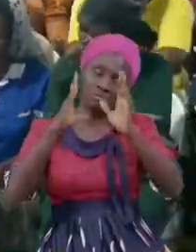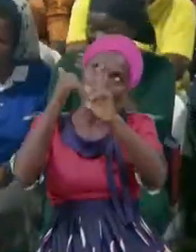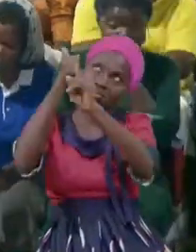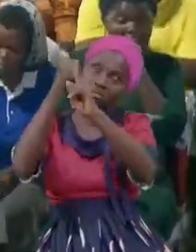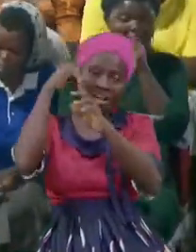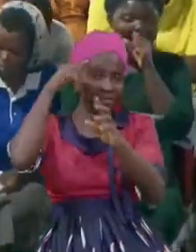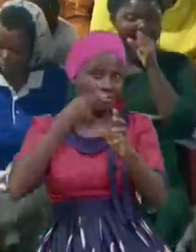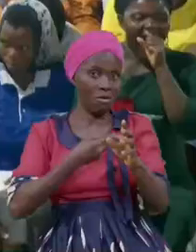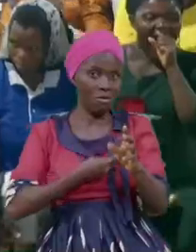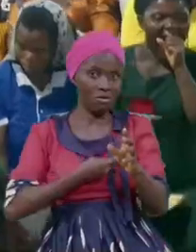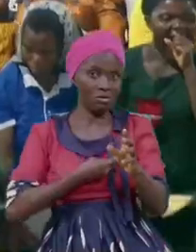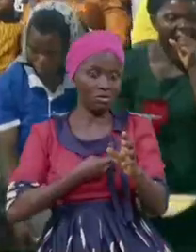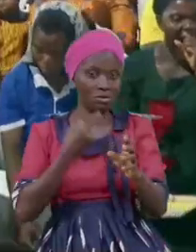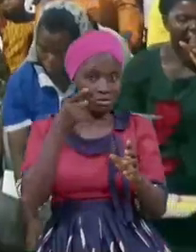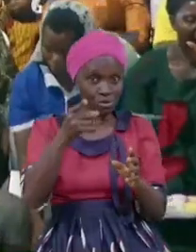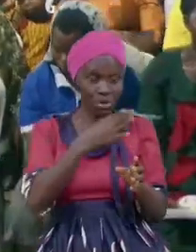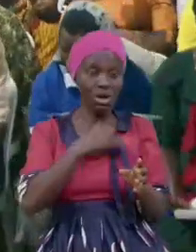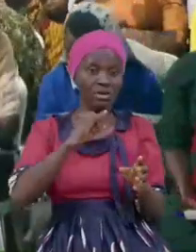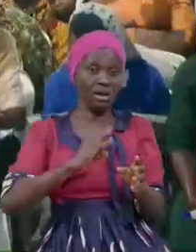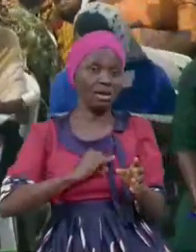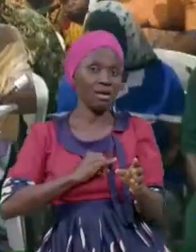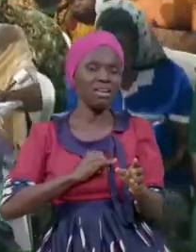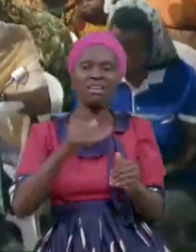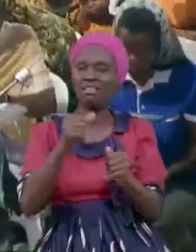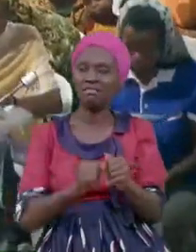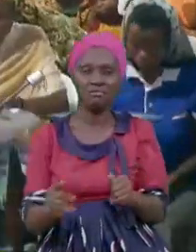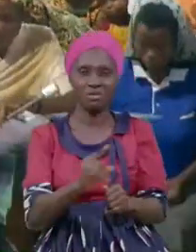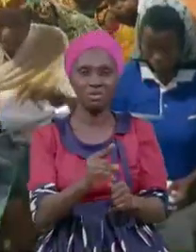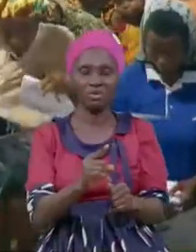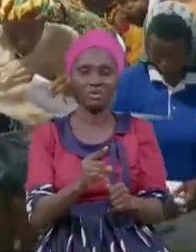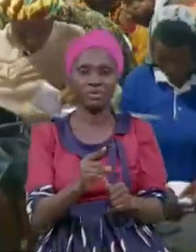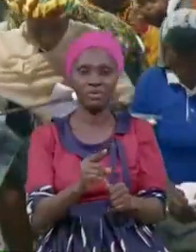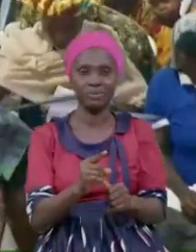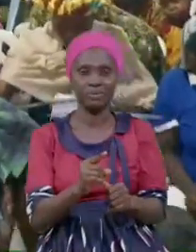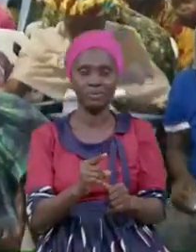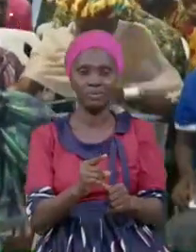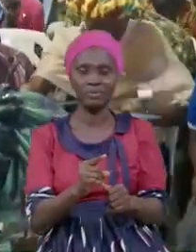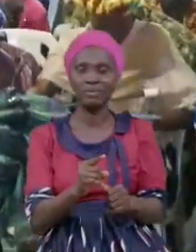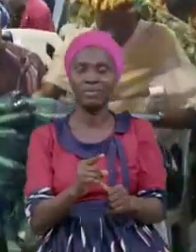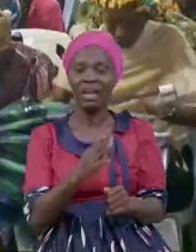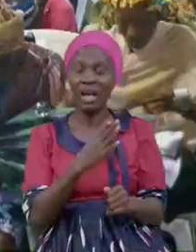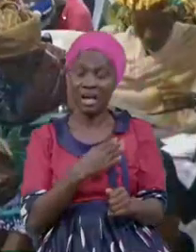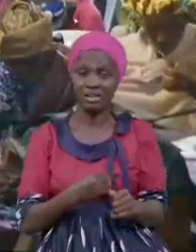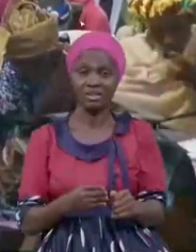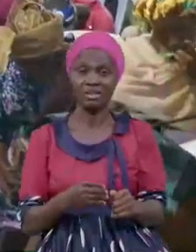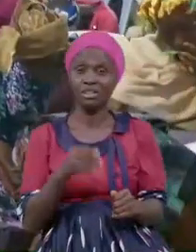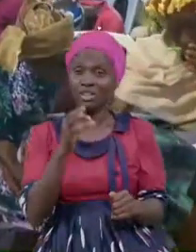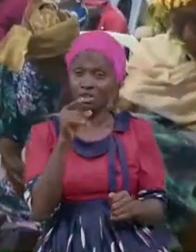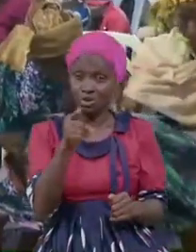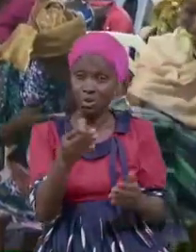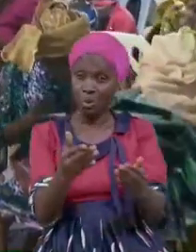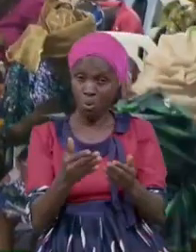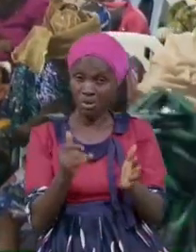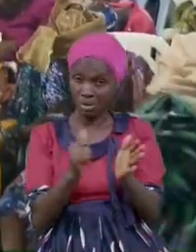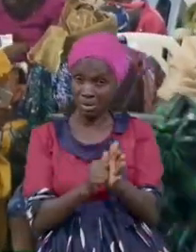moi, pour tout le monde. Il est maintenant disponible. Et voyez, tout ce que ça va faire dans ta vie,